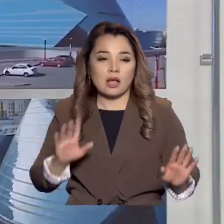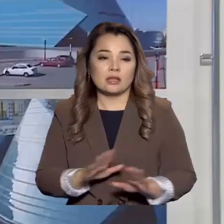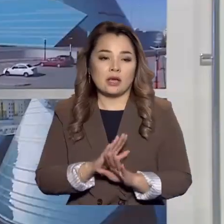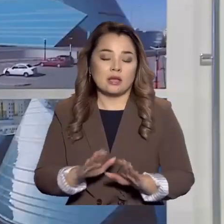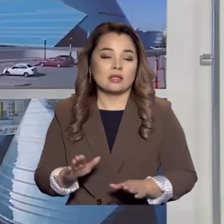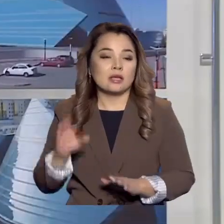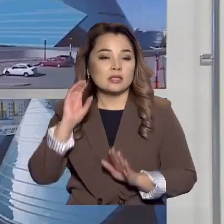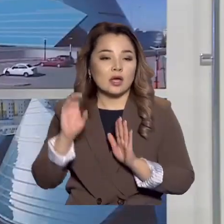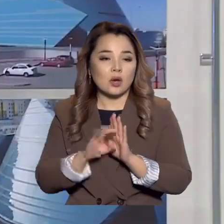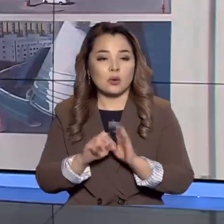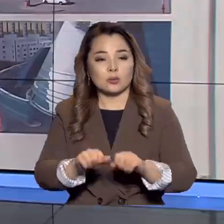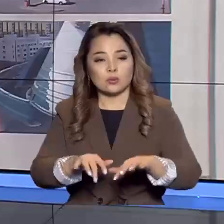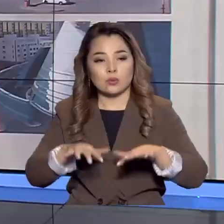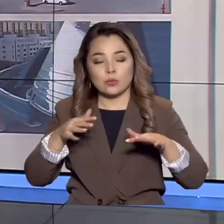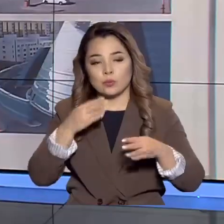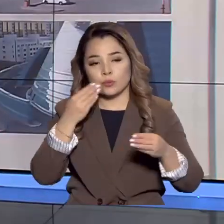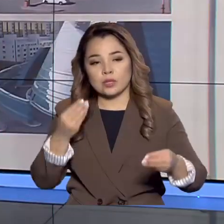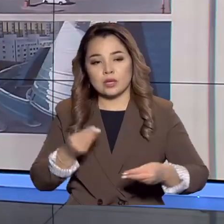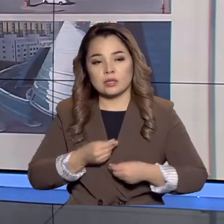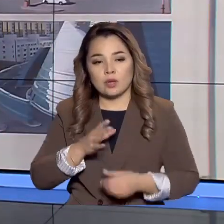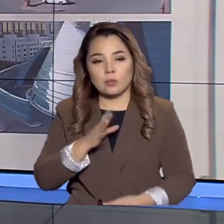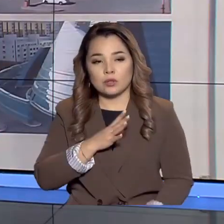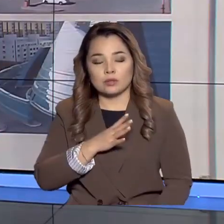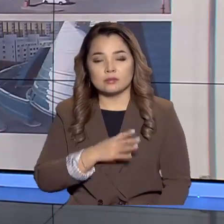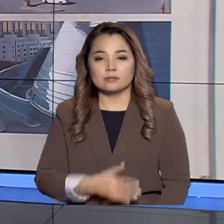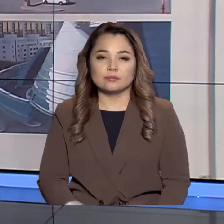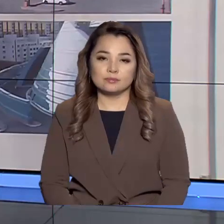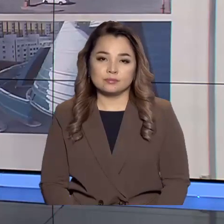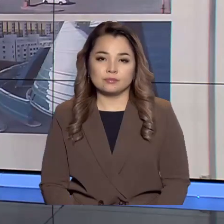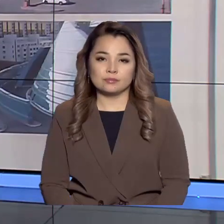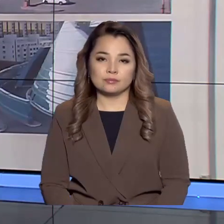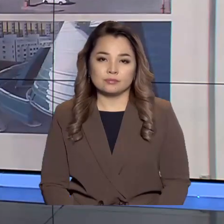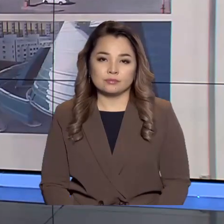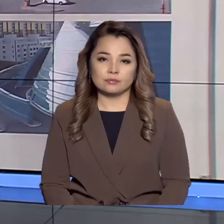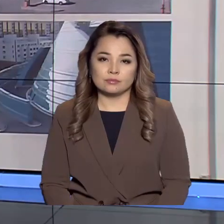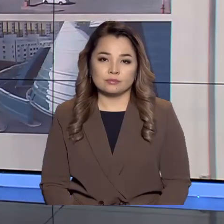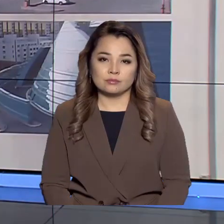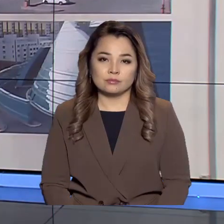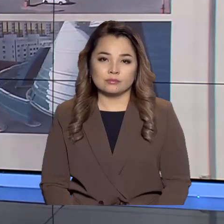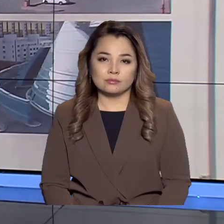келген көрерменнің көңілі шат. Альбина? Рахмет, Ағнет.